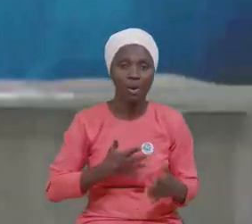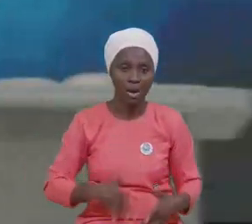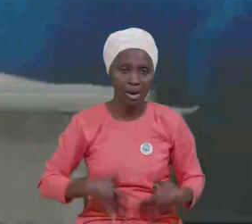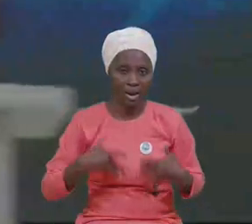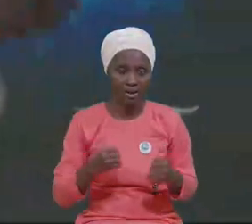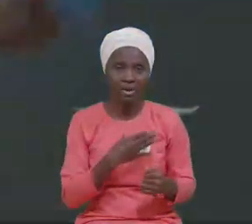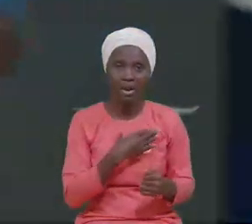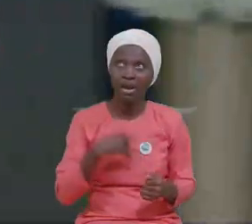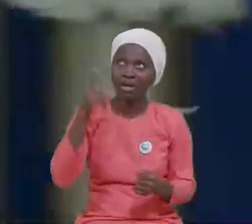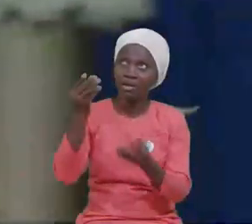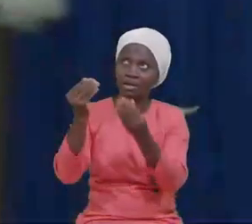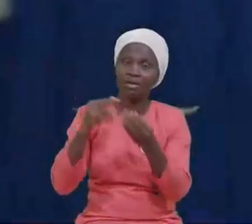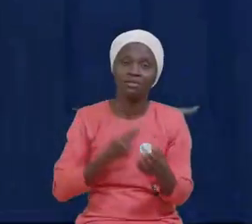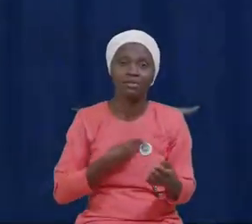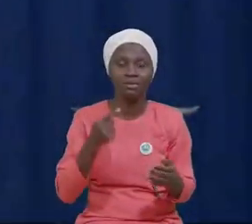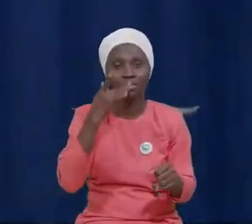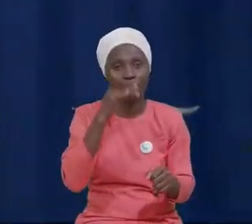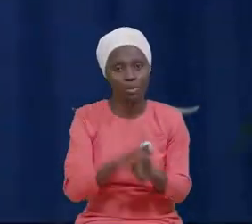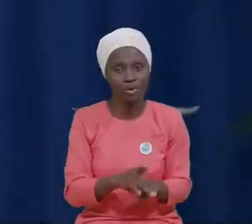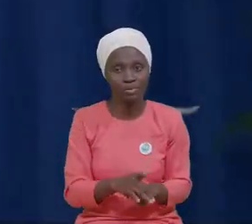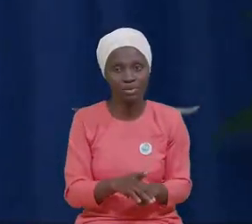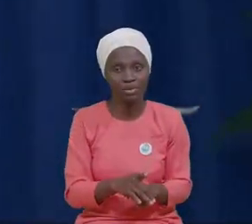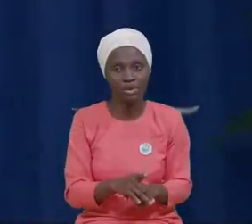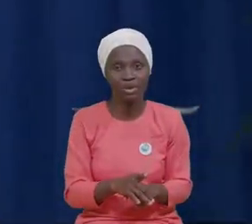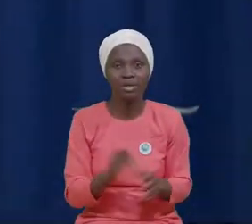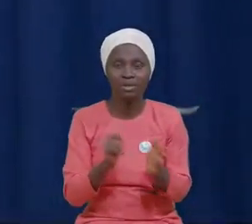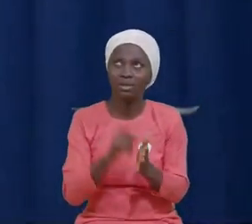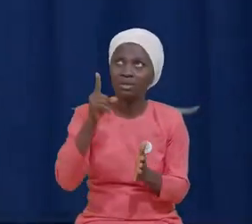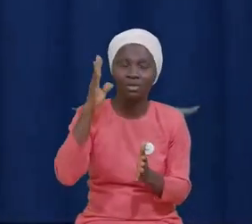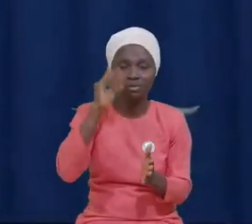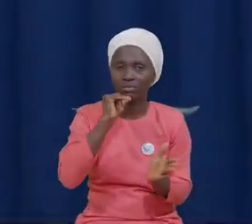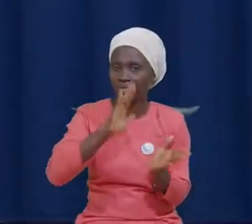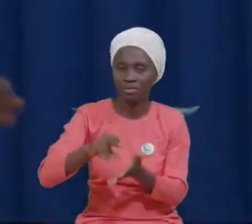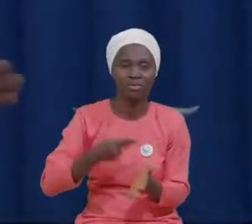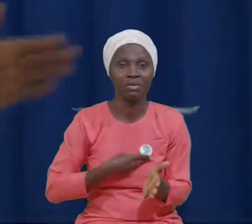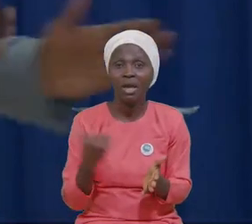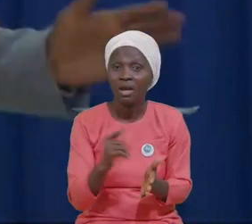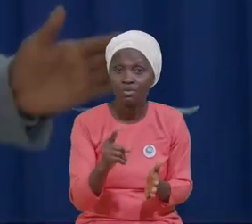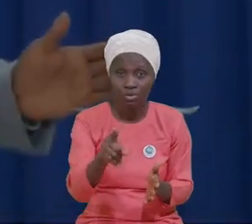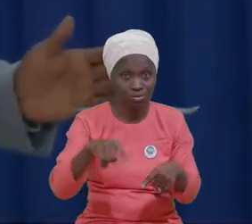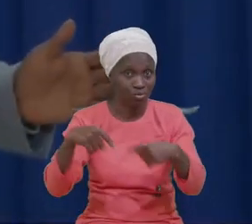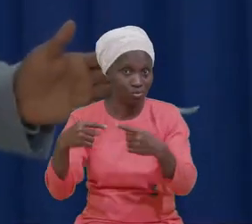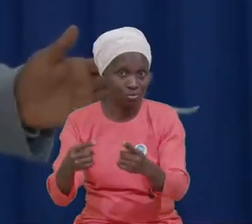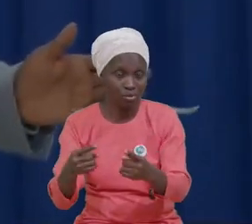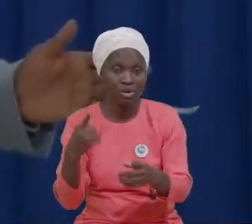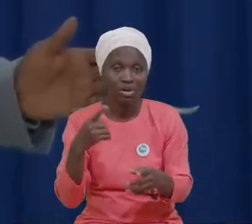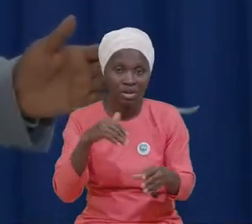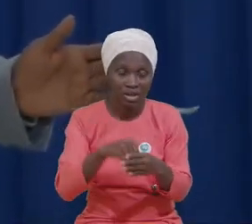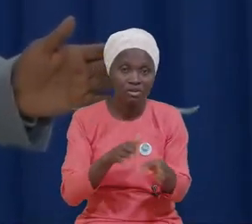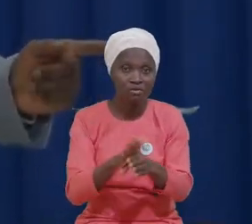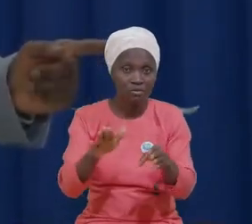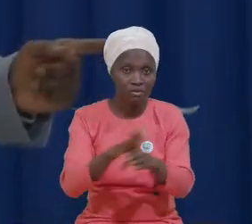vies. Et il nous fait la promesse, le privilège. Je ne t'abandonnerai point. Partout tu iras